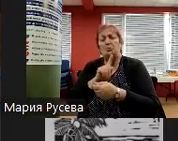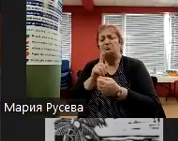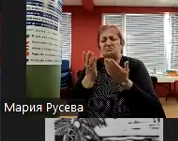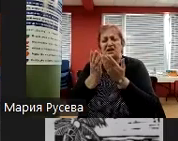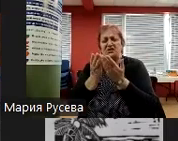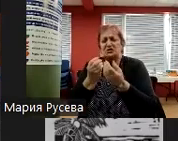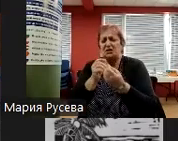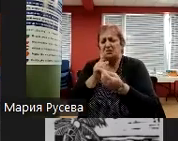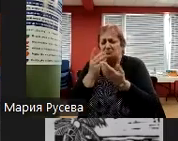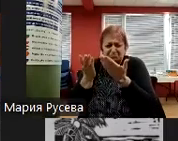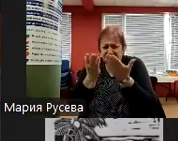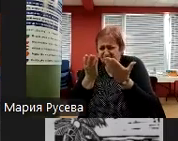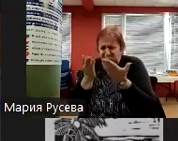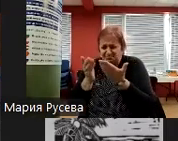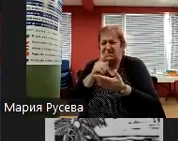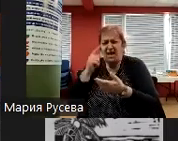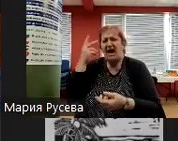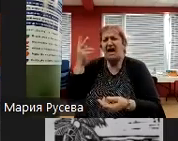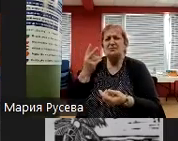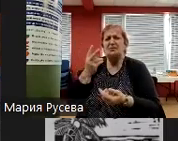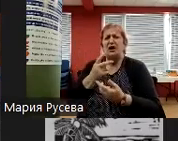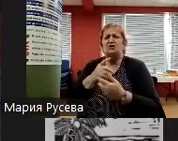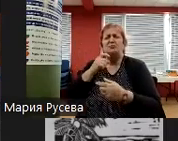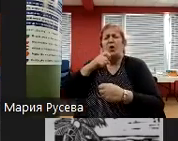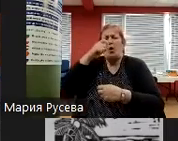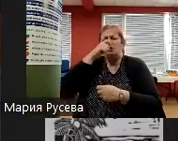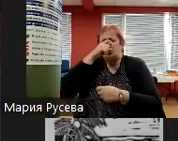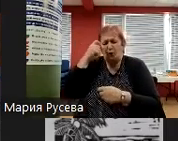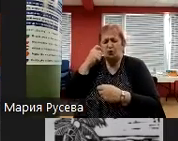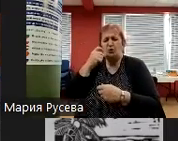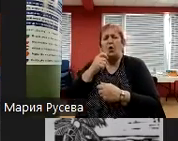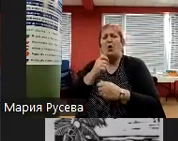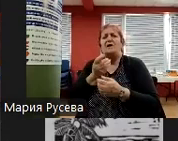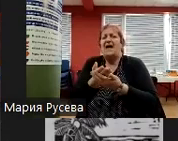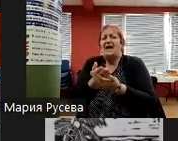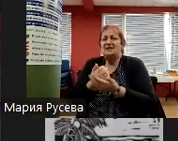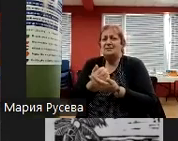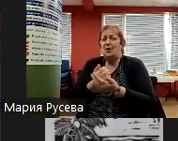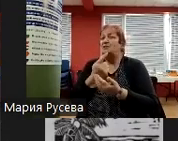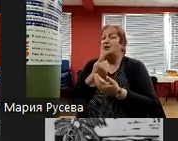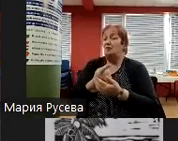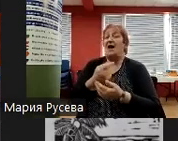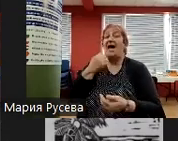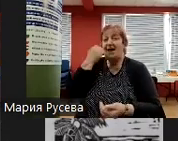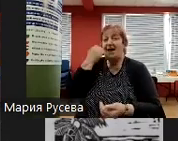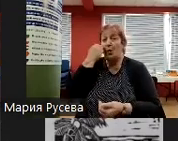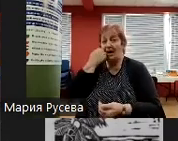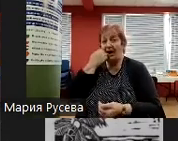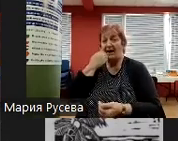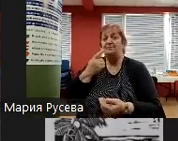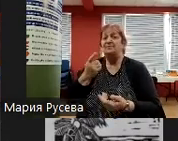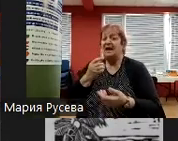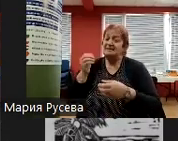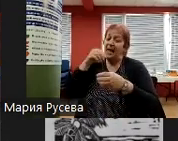и неразбираем и затруднява потребителя. Затова е добре просто да се